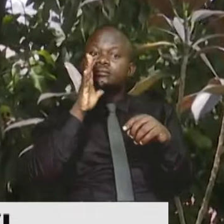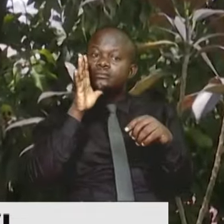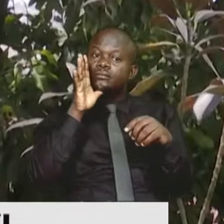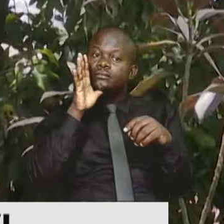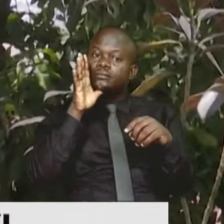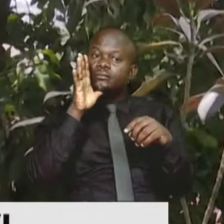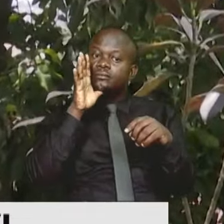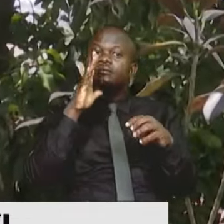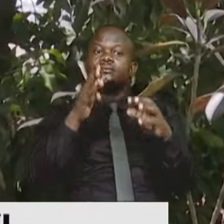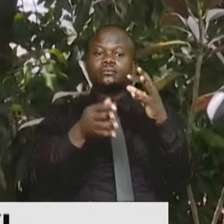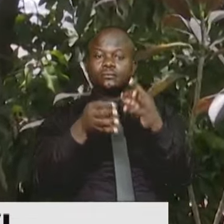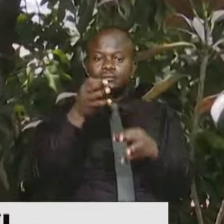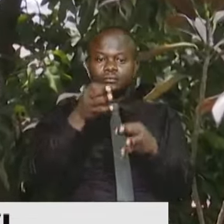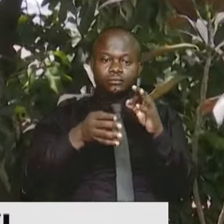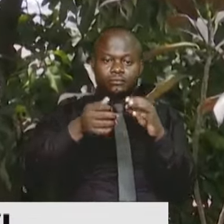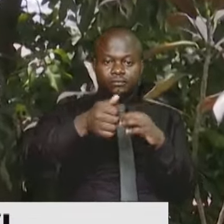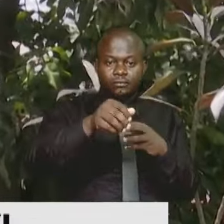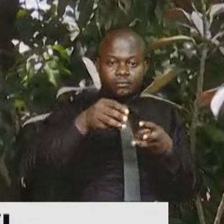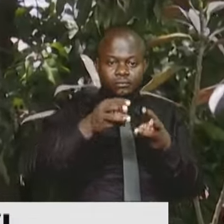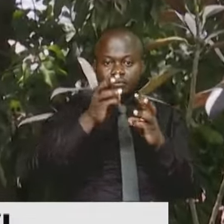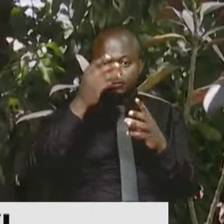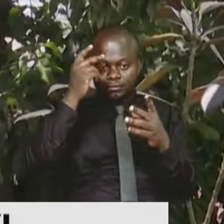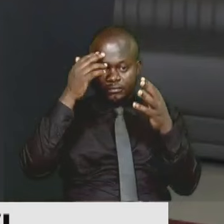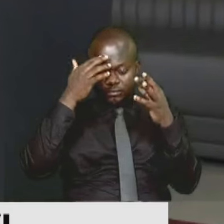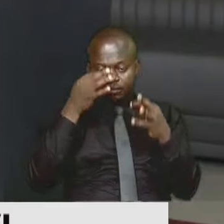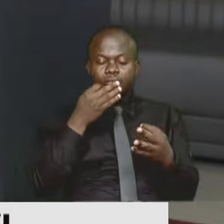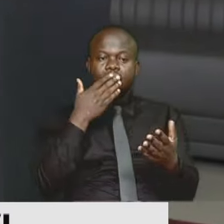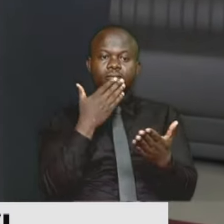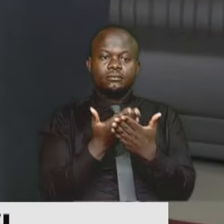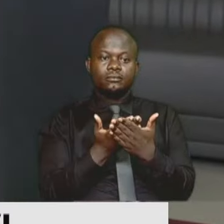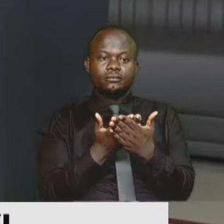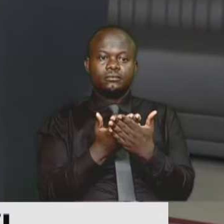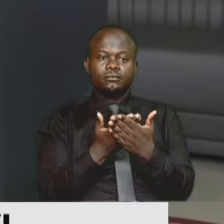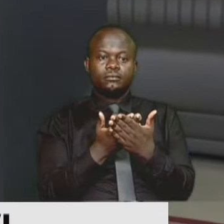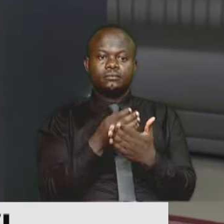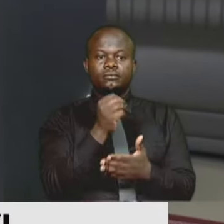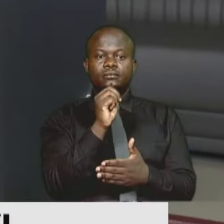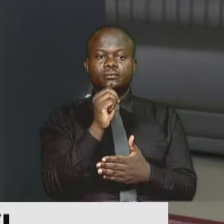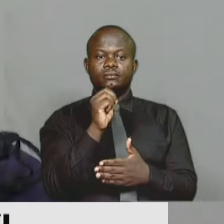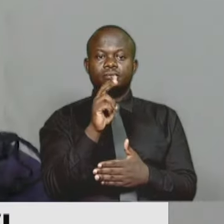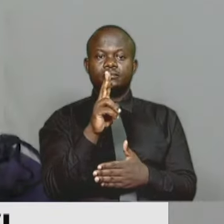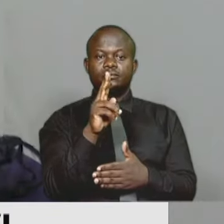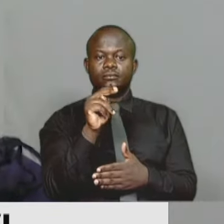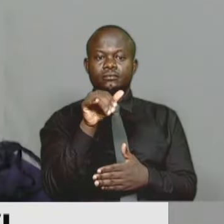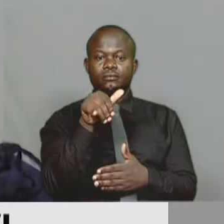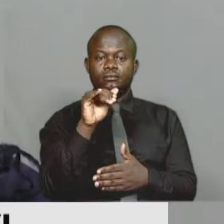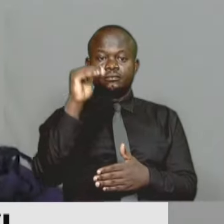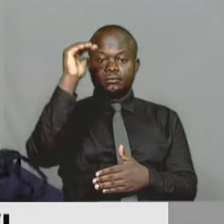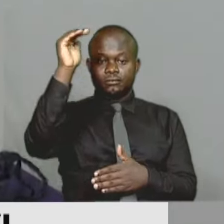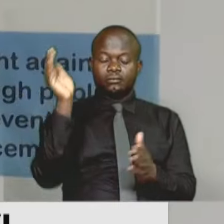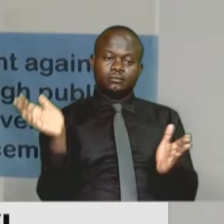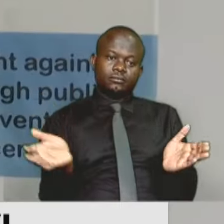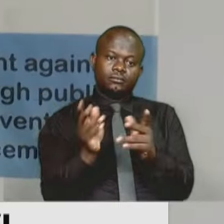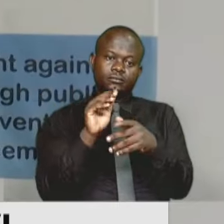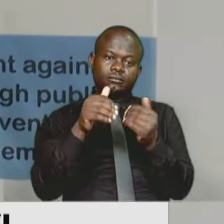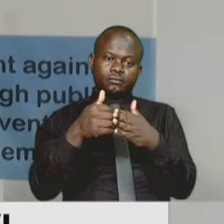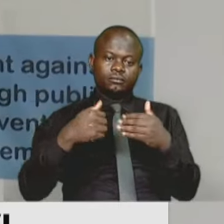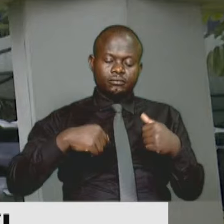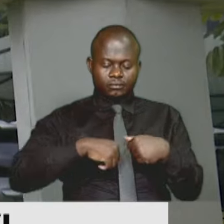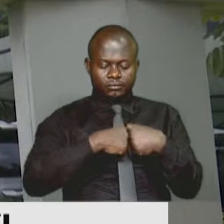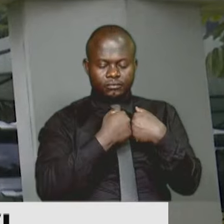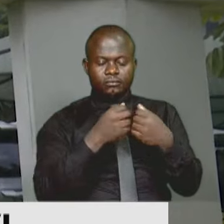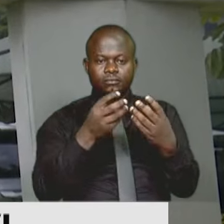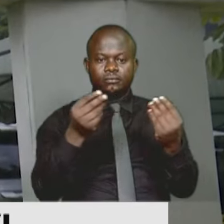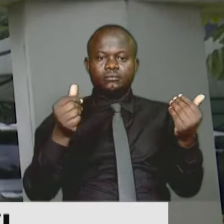nkiko ariko kubona umwanzuro uboneye. Umuvunyi mukuru Nirere Madeleine ashishikariza abagiranye amakimbirane